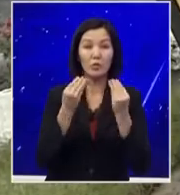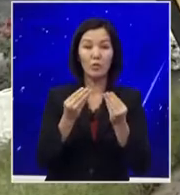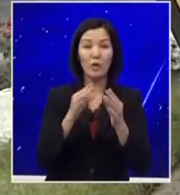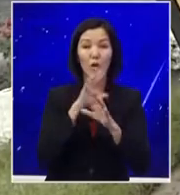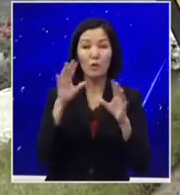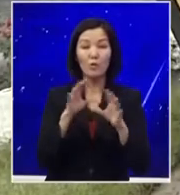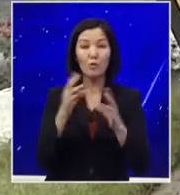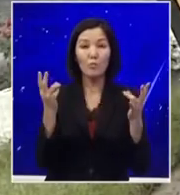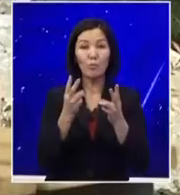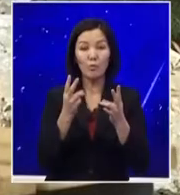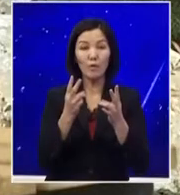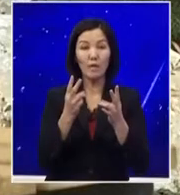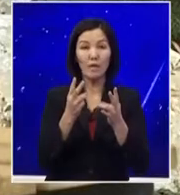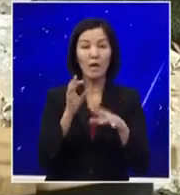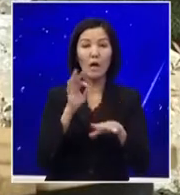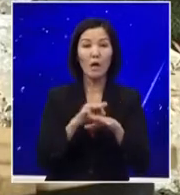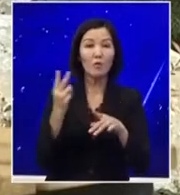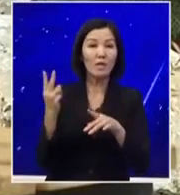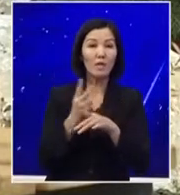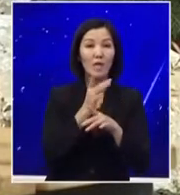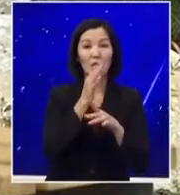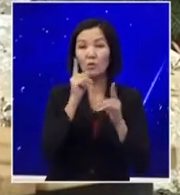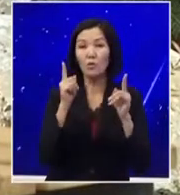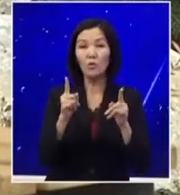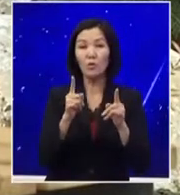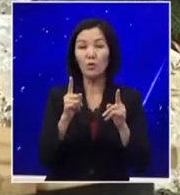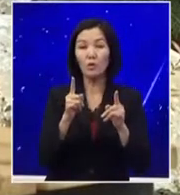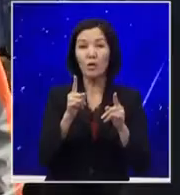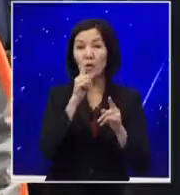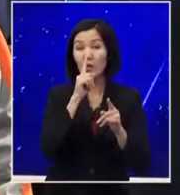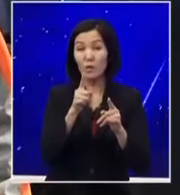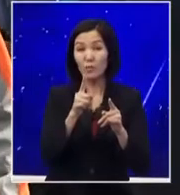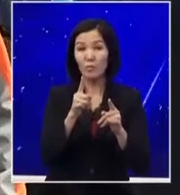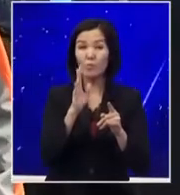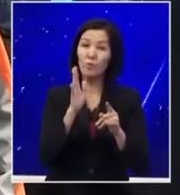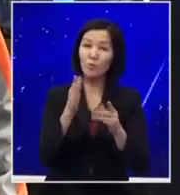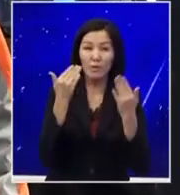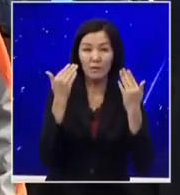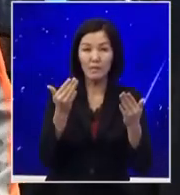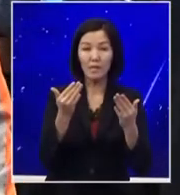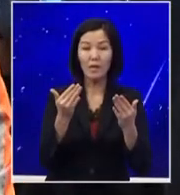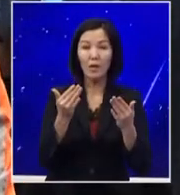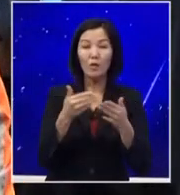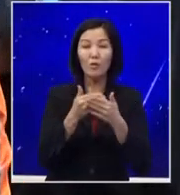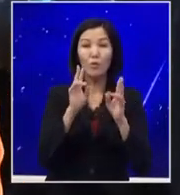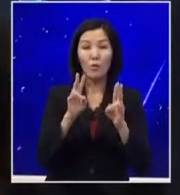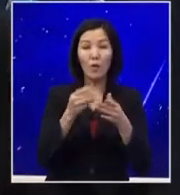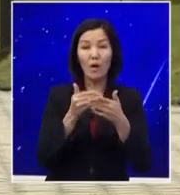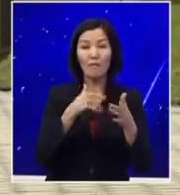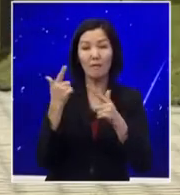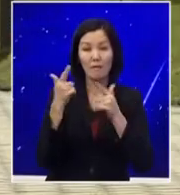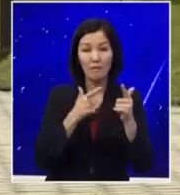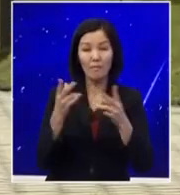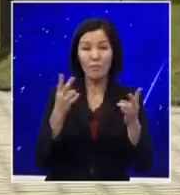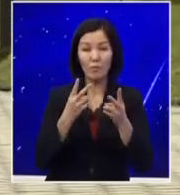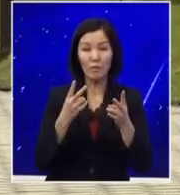лайықты болуын тапсырды. Індеттің екінші толқыны болмай-ақ қойсын деп тіледі. Жалпы, қамданған қапы қалмайды. Дайындыққа